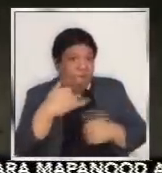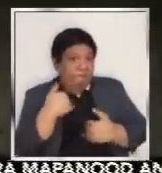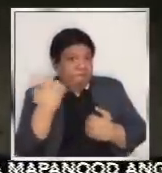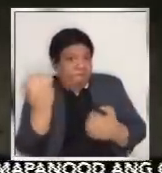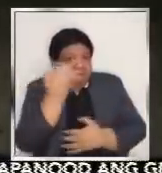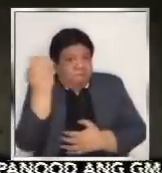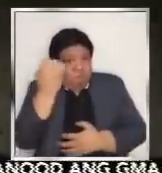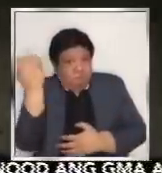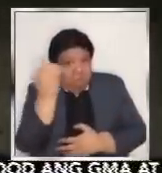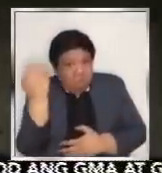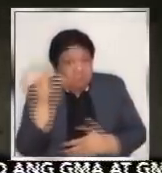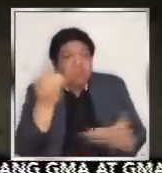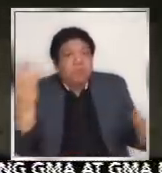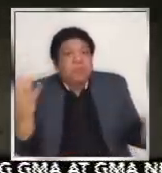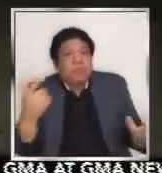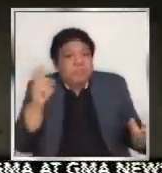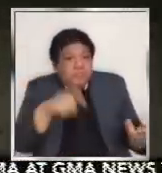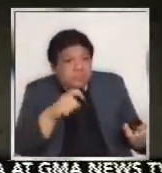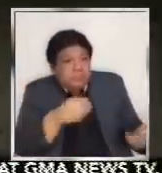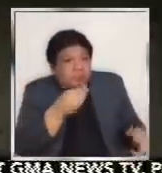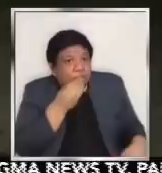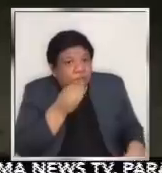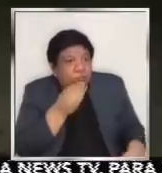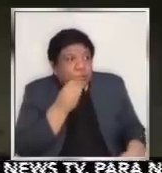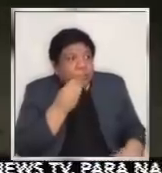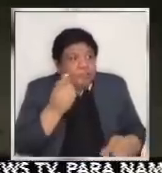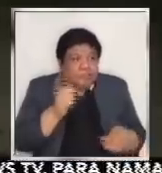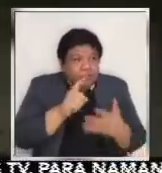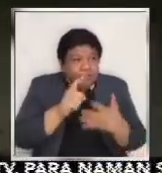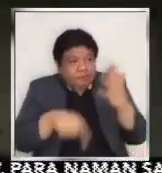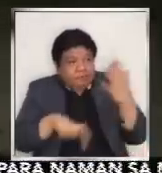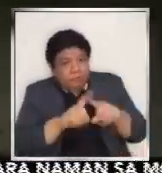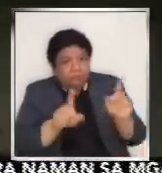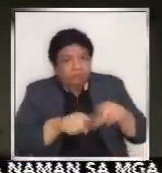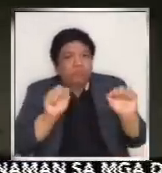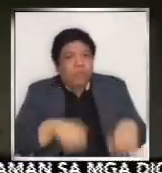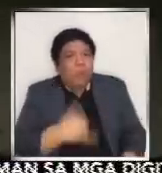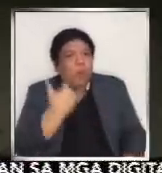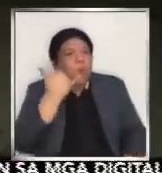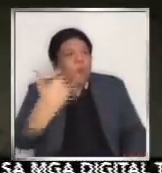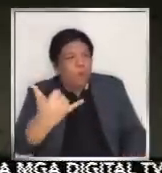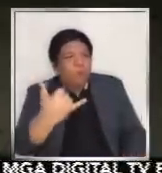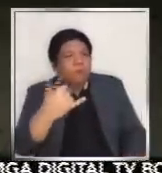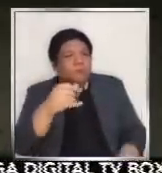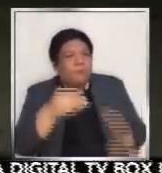pagkain at iba pang pangunahing pangangailangan, maaaring tumawag sa hotline na